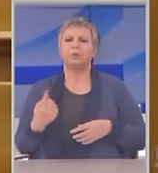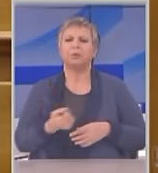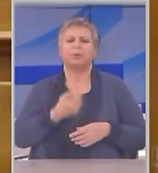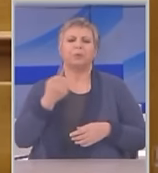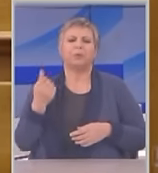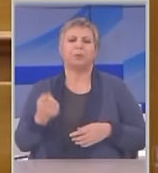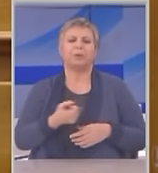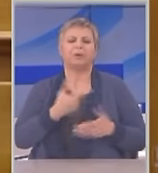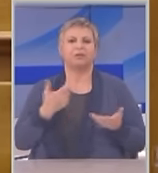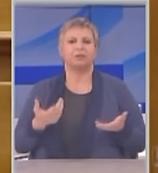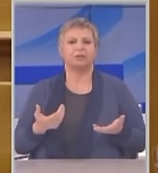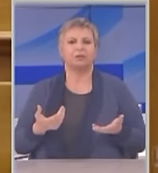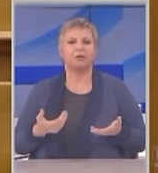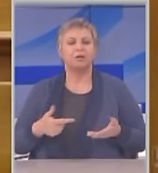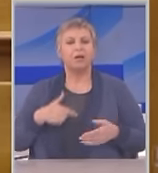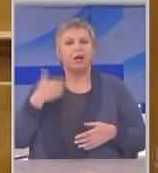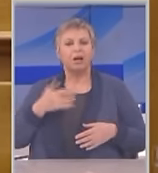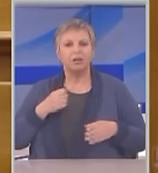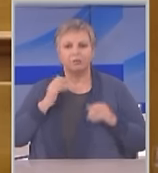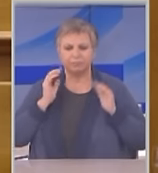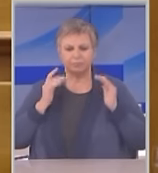την ανοσία πια της κοινής γνώμης.